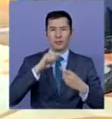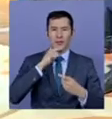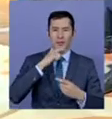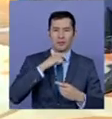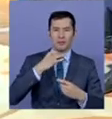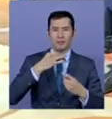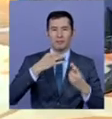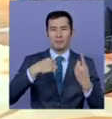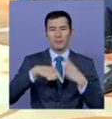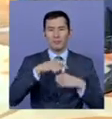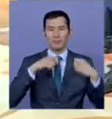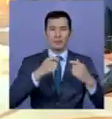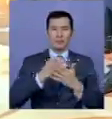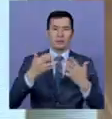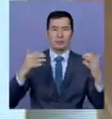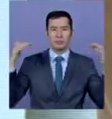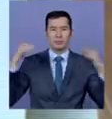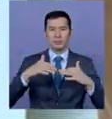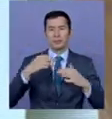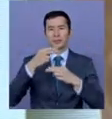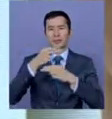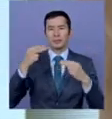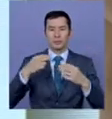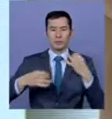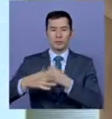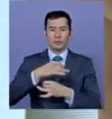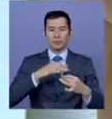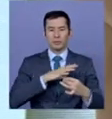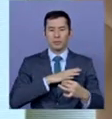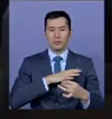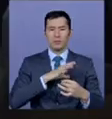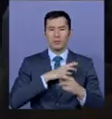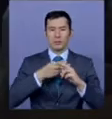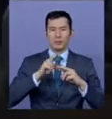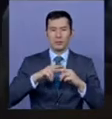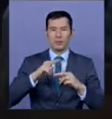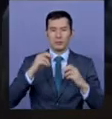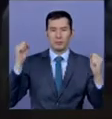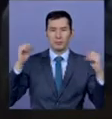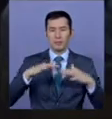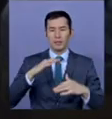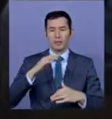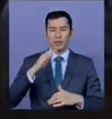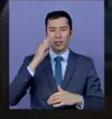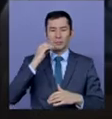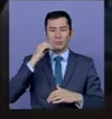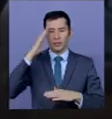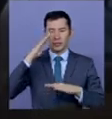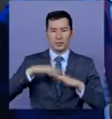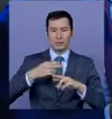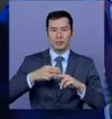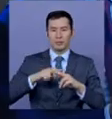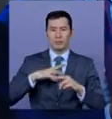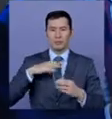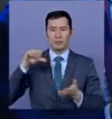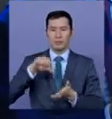экономиканың нақтылы секторының маңызды мәселелерін талқылаған жиын өткізді. Дәстүрлі кездесуде қала әкімі Бақытжан Сағынтаев көрсеткіштер нәтижесі